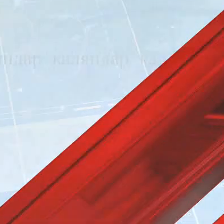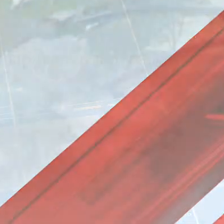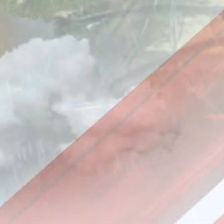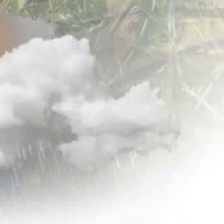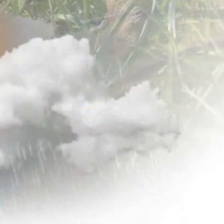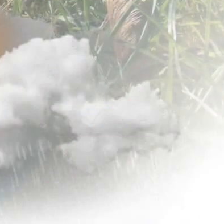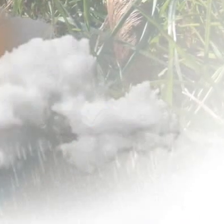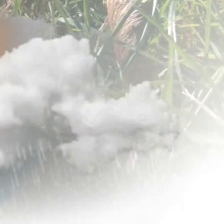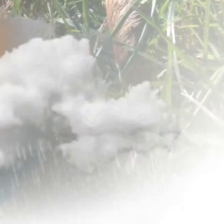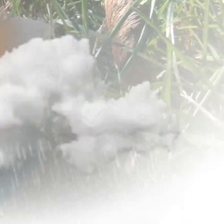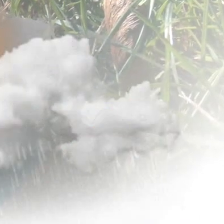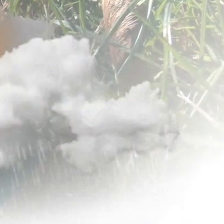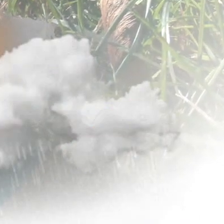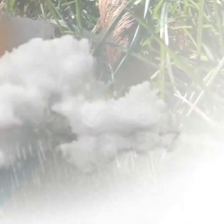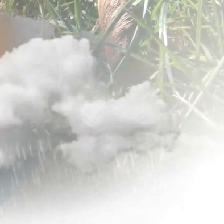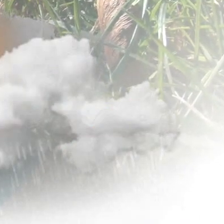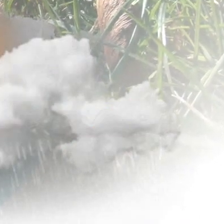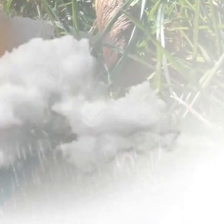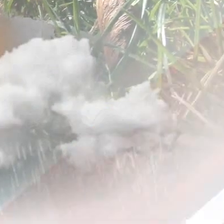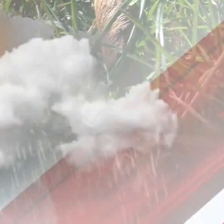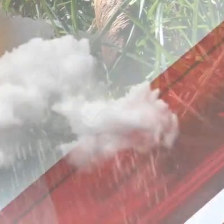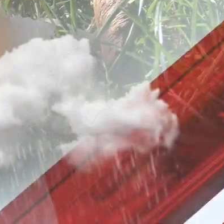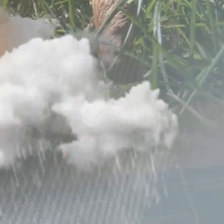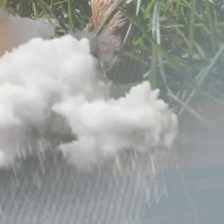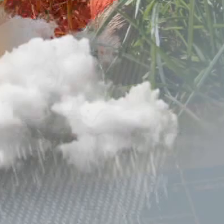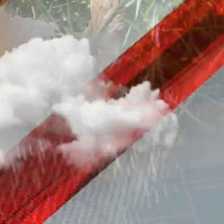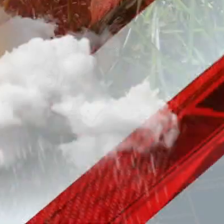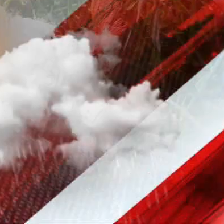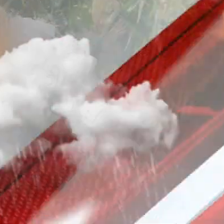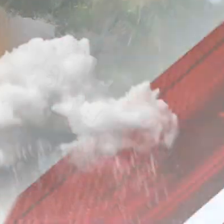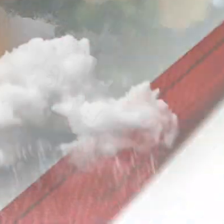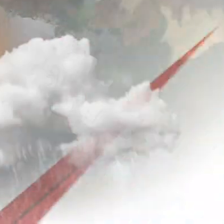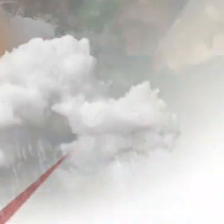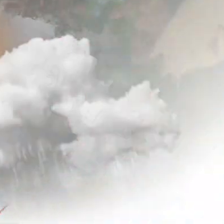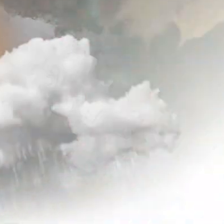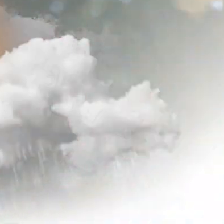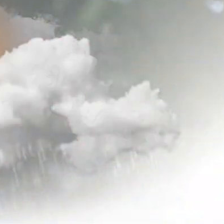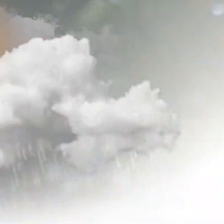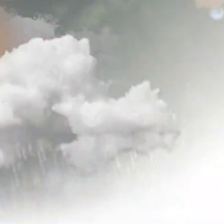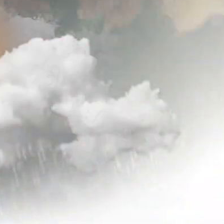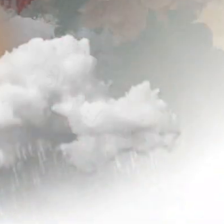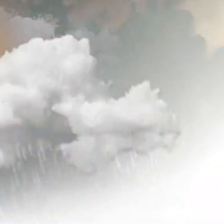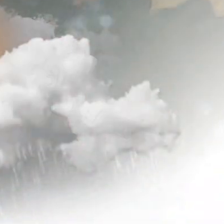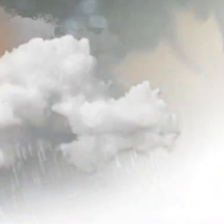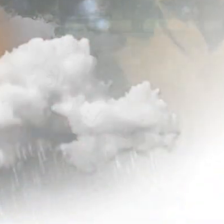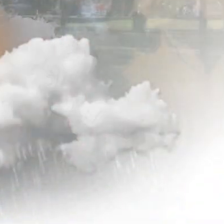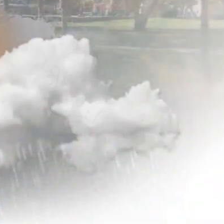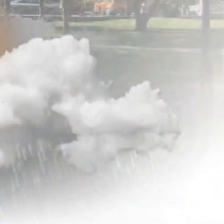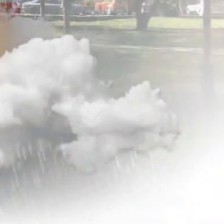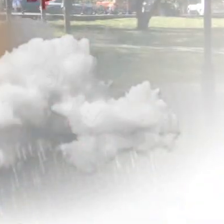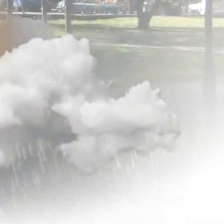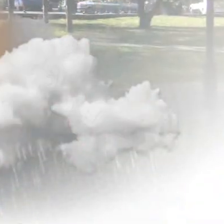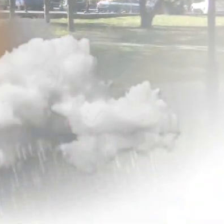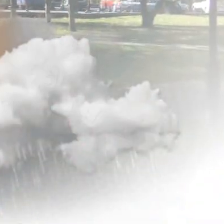У районных центрах 14-го вересня на двор'я будзе наступным. У Велікай Бераставіцы, Свіслачы,